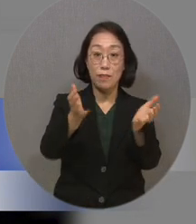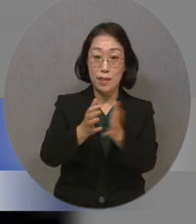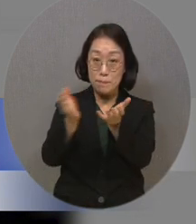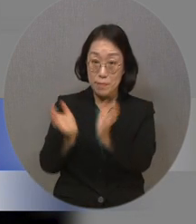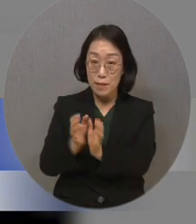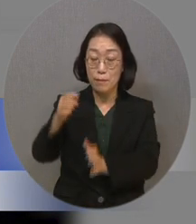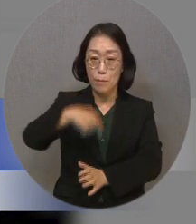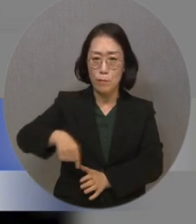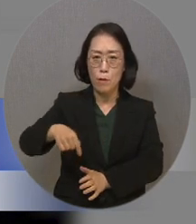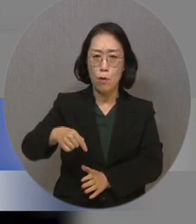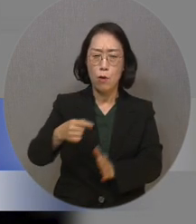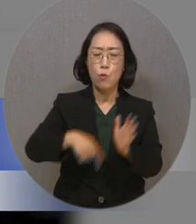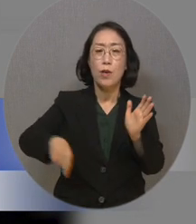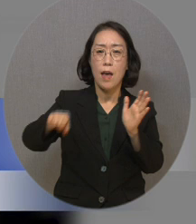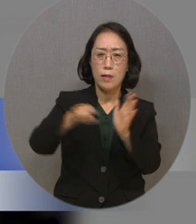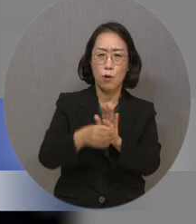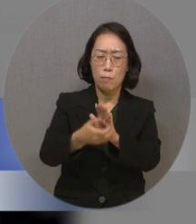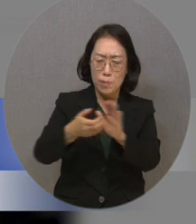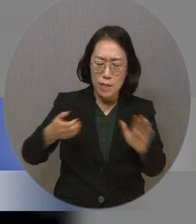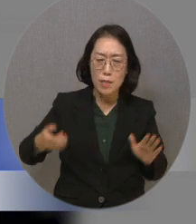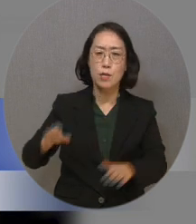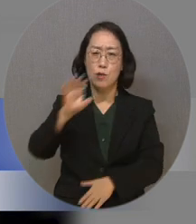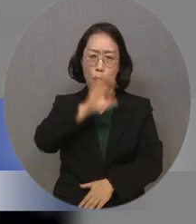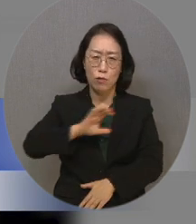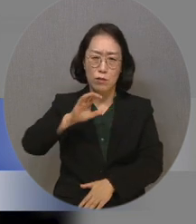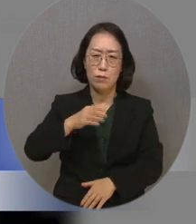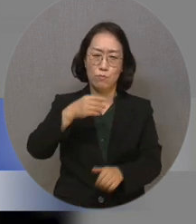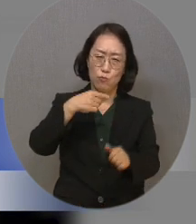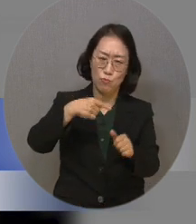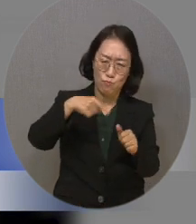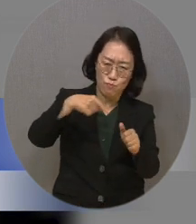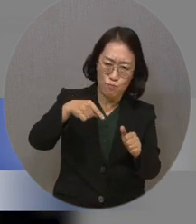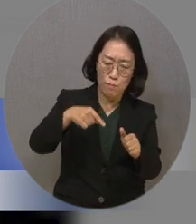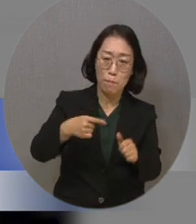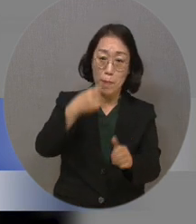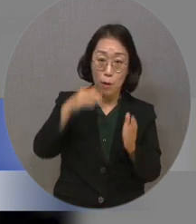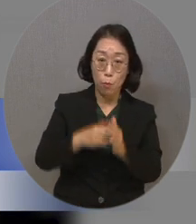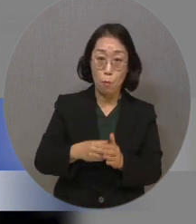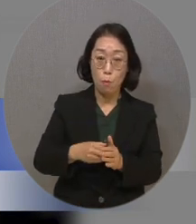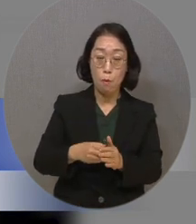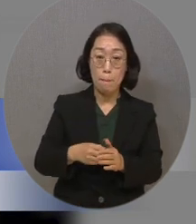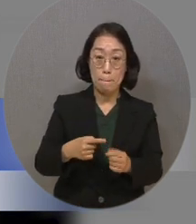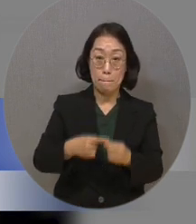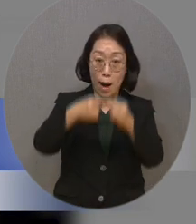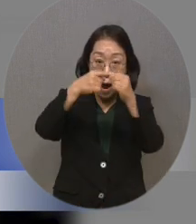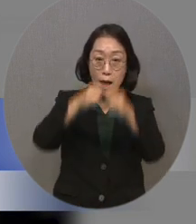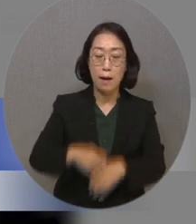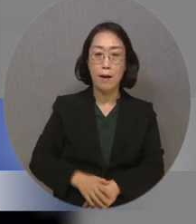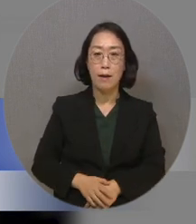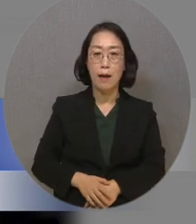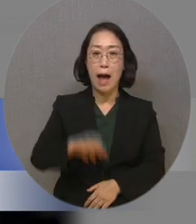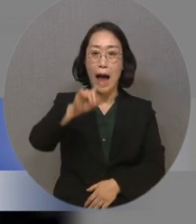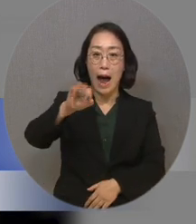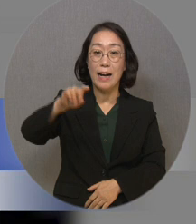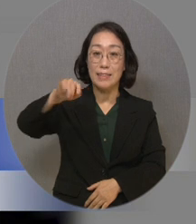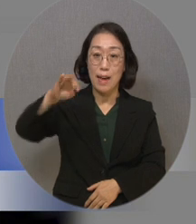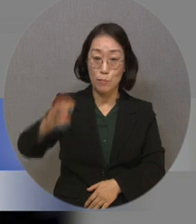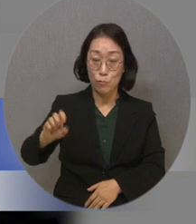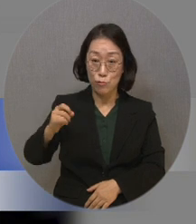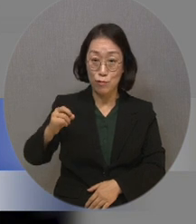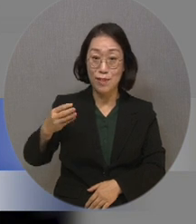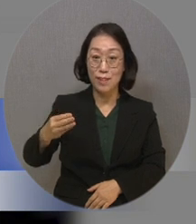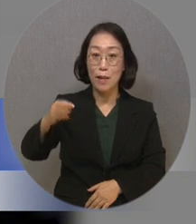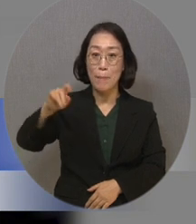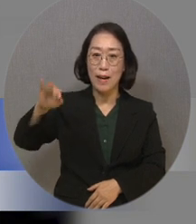본선 무대를 위해 그동안 전문 지도를 받아온 가운데 올해 대상의 영예는 파라솔 클라리넷 앙상블이